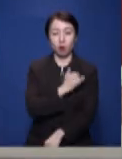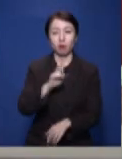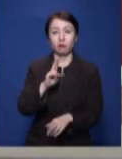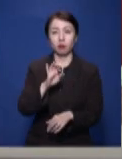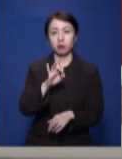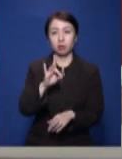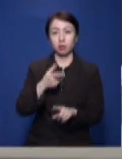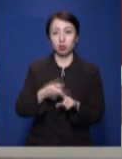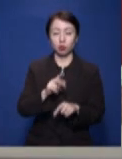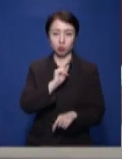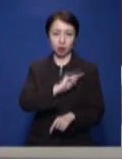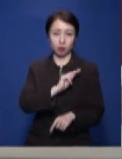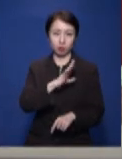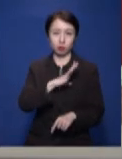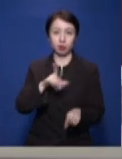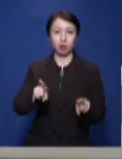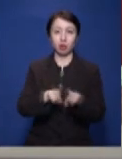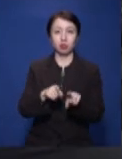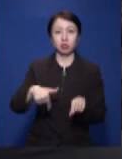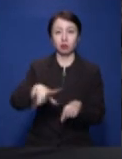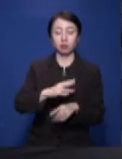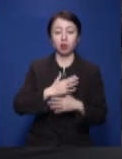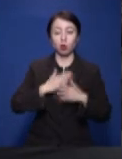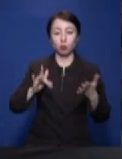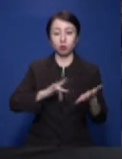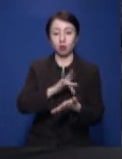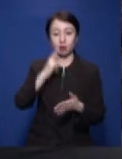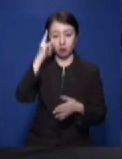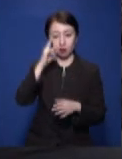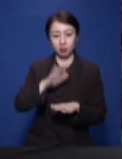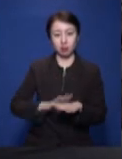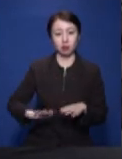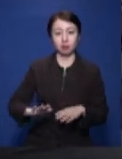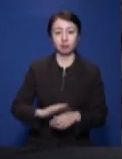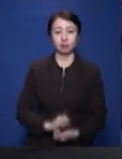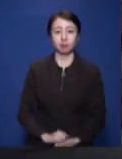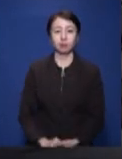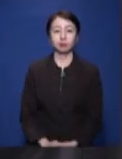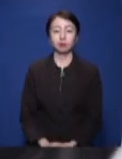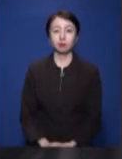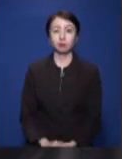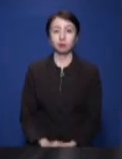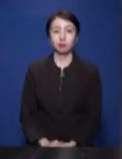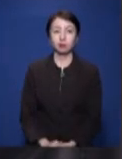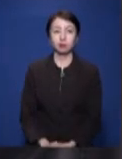Кызыларде, где он работал, а также во всех крупных городах Казахстана. Мадина Нуркина, Анатолий Беланок, служба новостей.